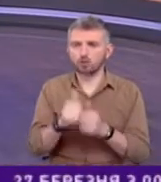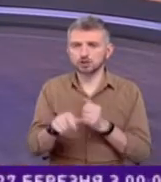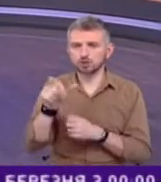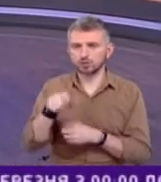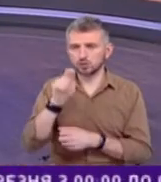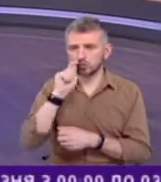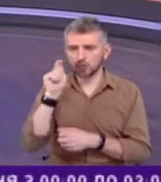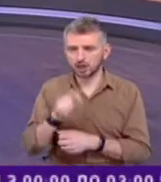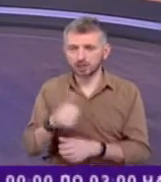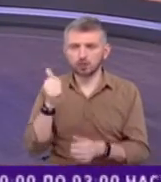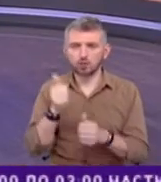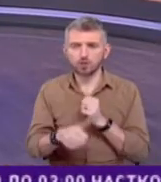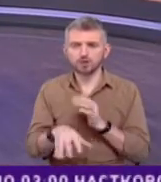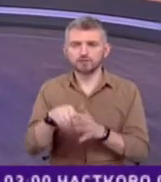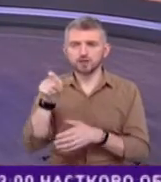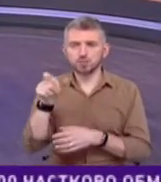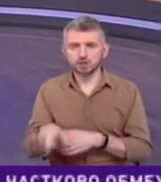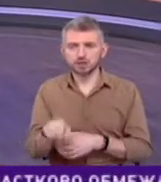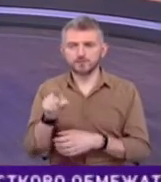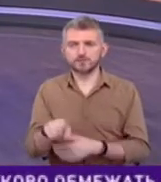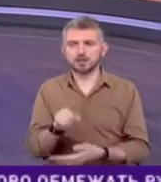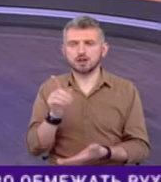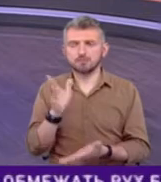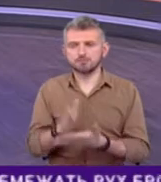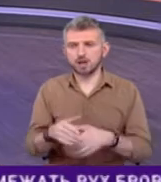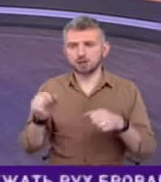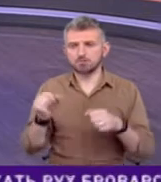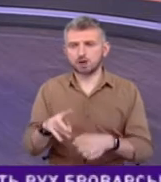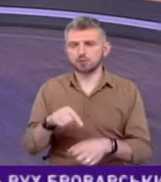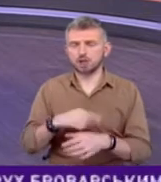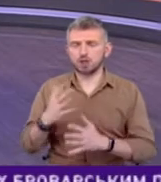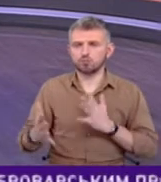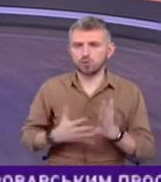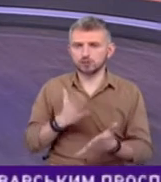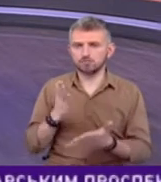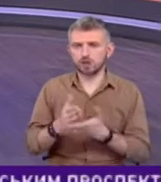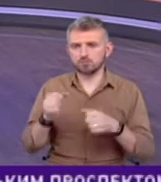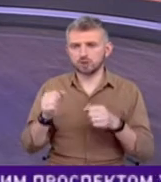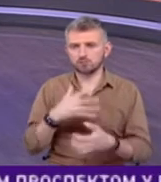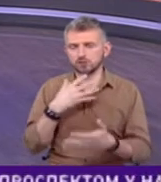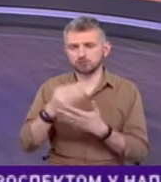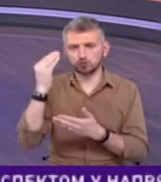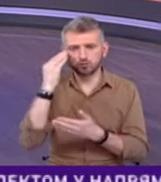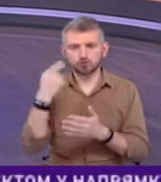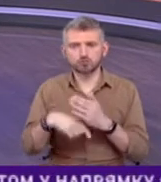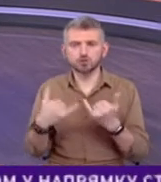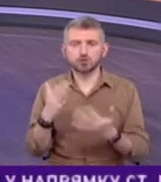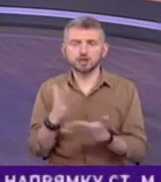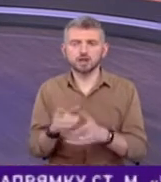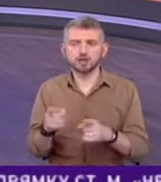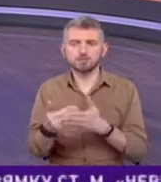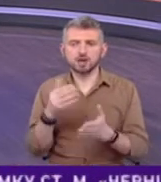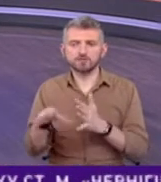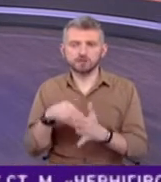громадянин України і кожен виборець, він має право на емоції, він має право на свою думку, оскільки сьогодні є такий вже